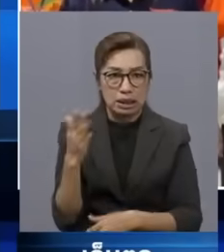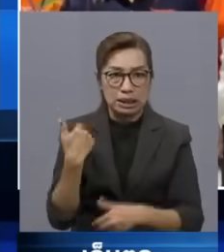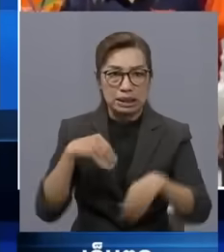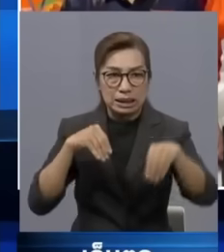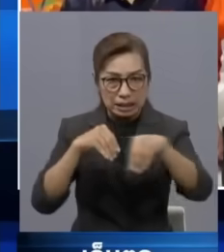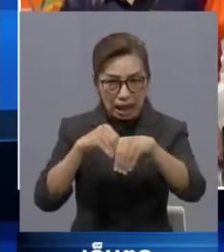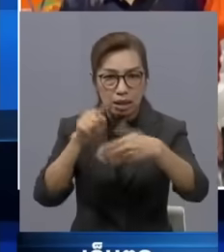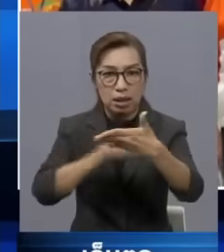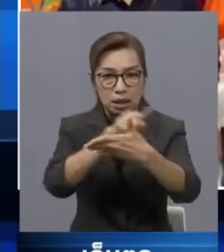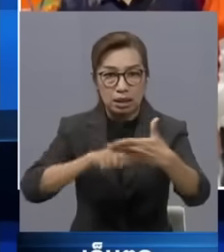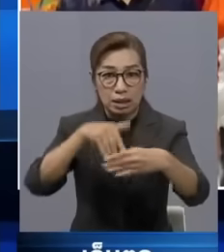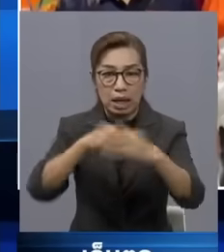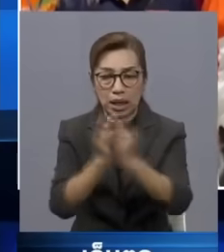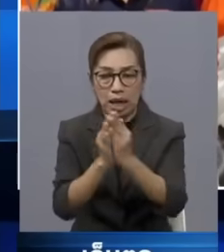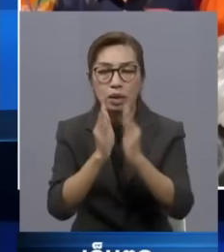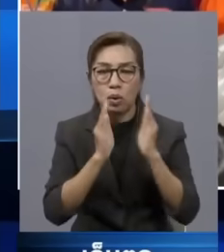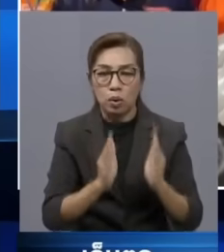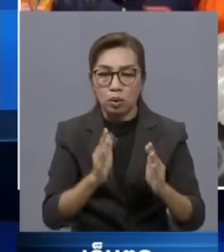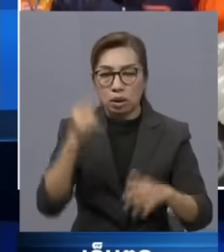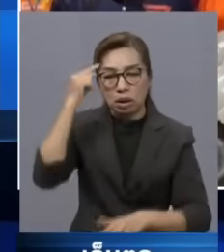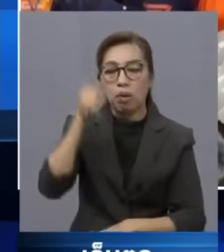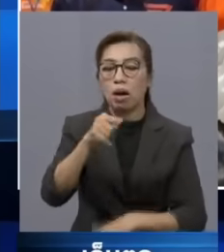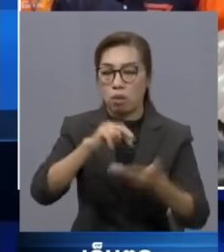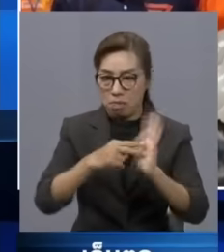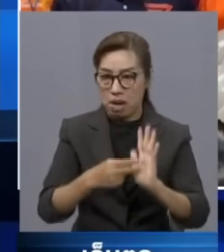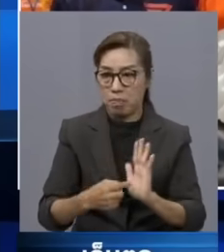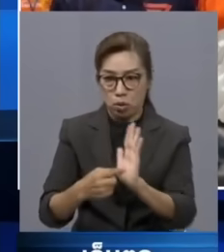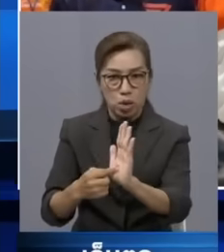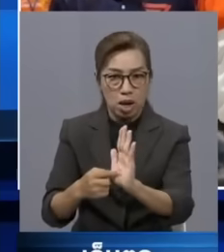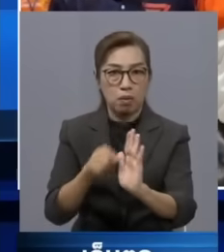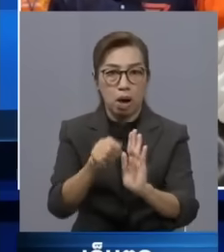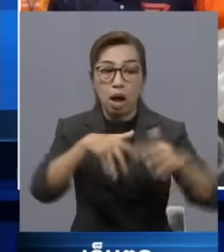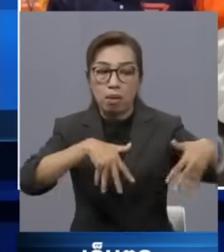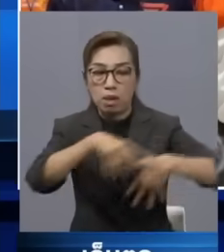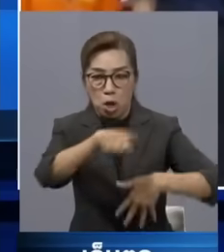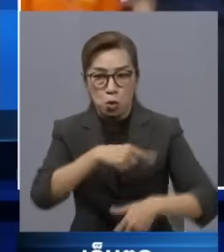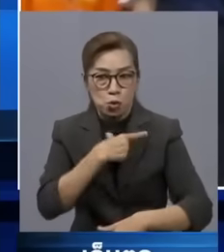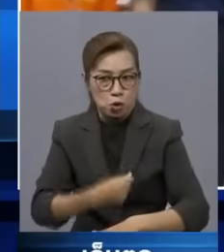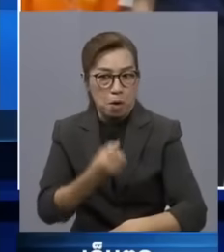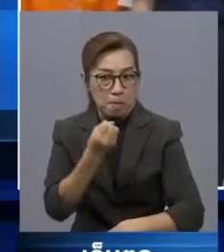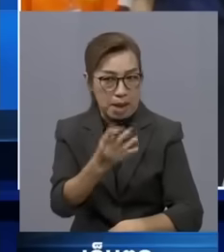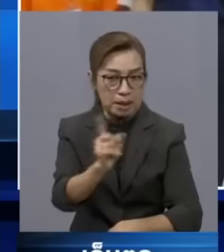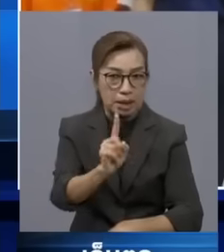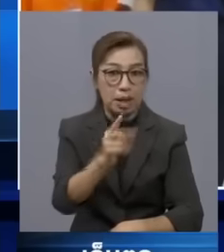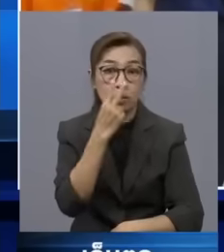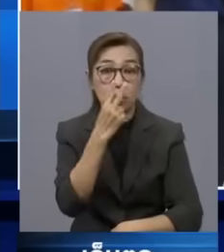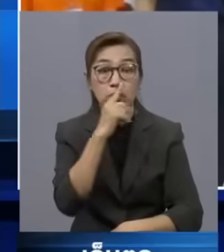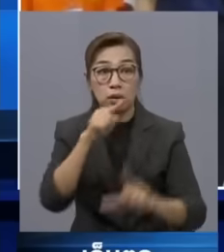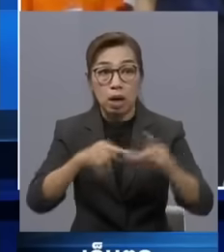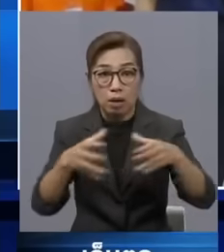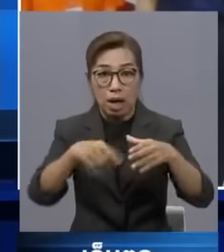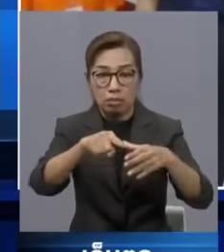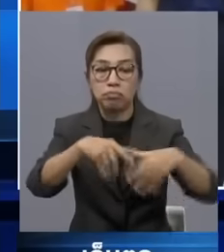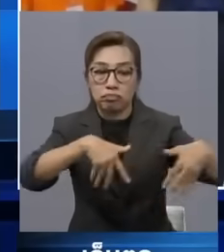กำลังจะออกมาเนี่ยเขาก็มองกันว่าเป็นการสะท้อนนัยยะเหมือนกันสะท้อนความนิยมของทางก้าวไกลได้ระดับหนึ่งว่าทางก้าวไกลเนี่ย